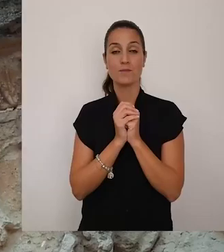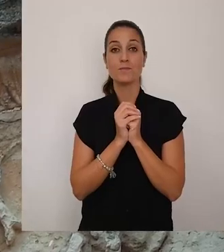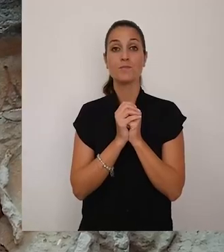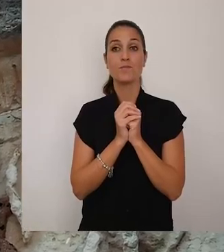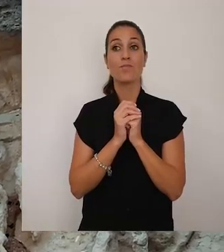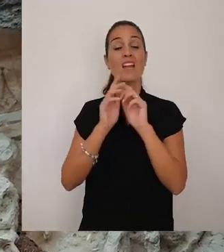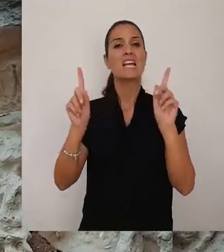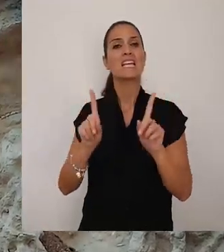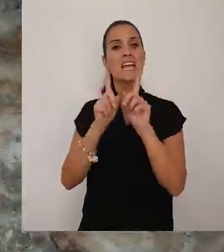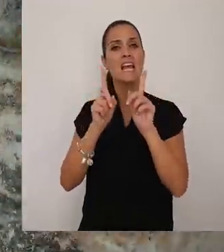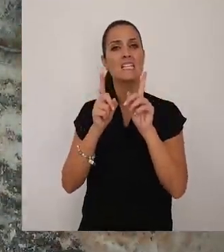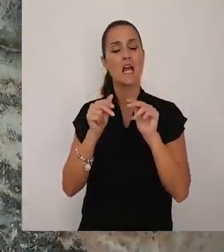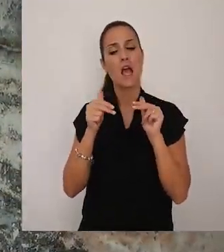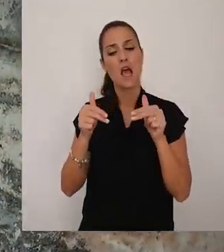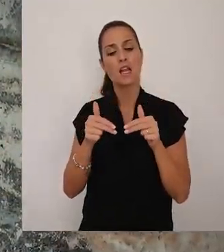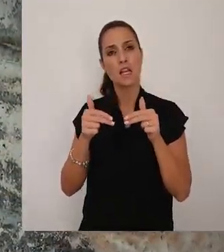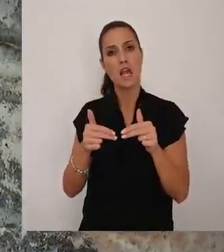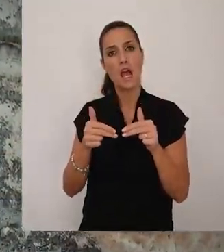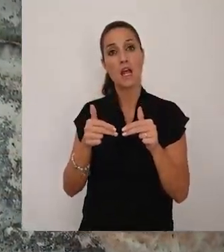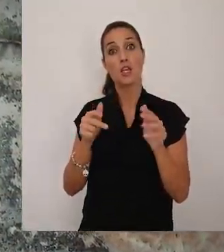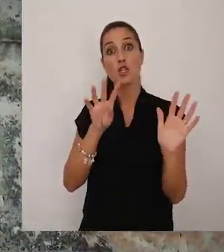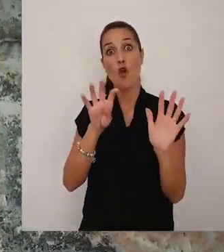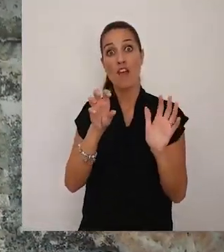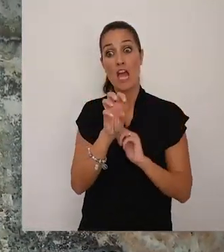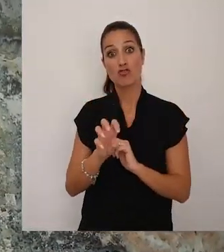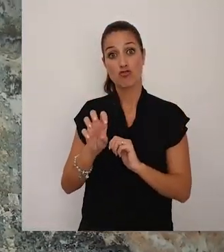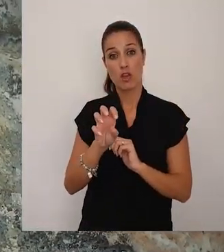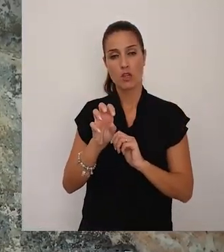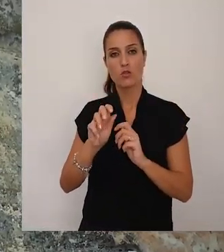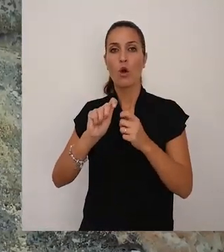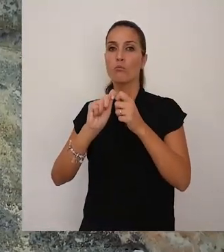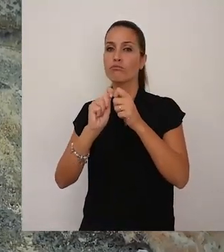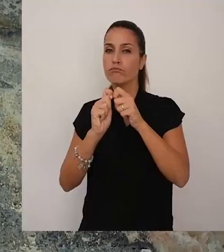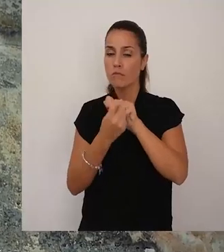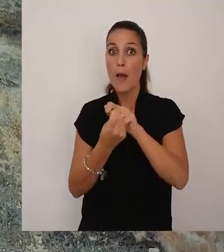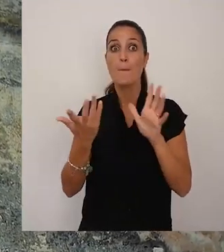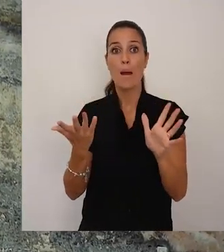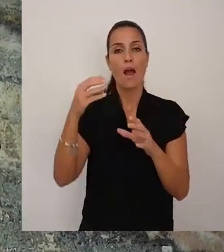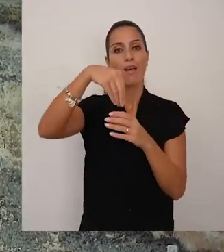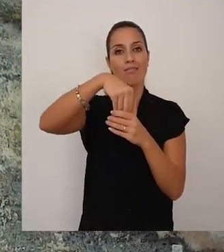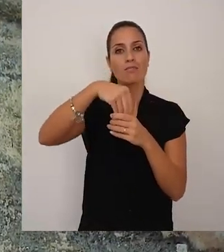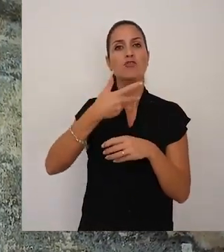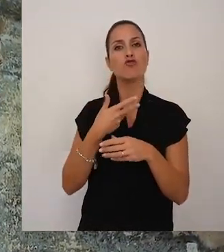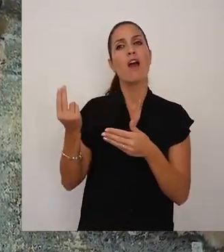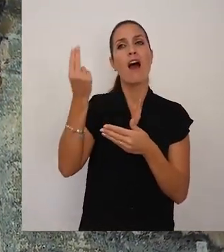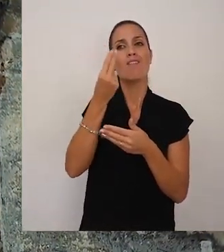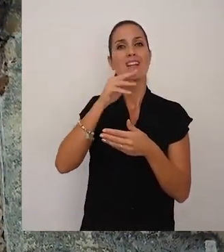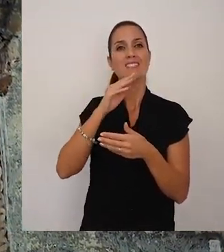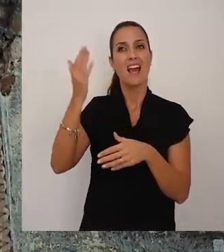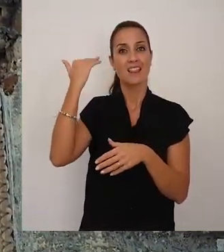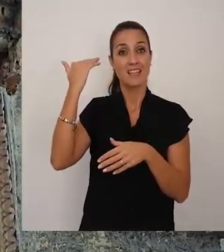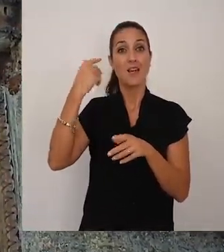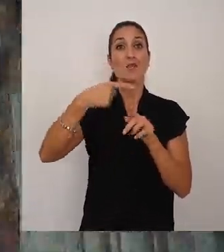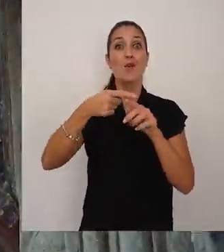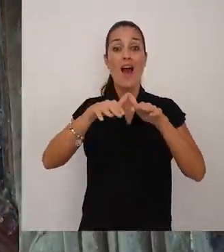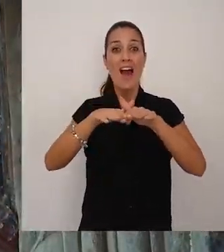La chiesa ha subito importanti modifiche nel corso del Novecento, ma al suo interno si conservano diversi affreschi parietali ed un